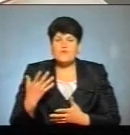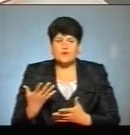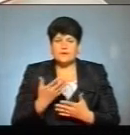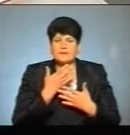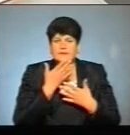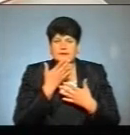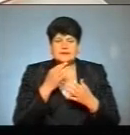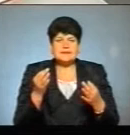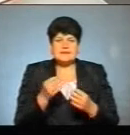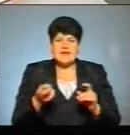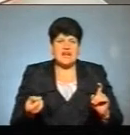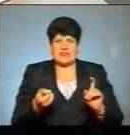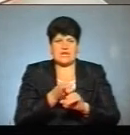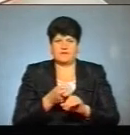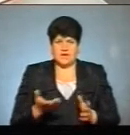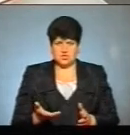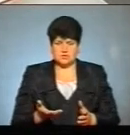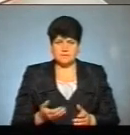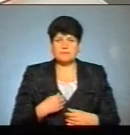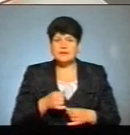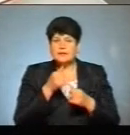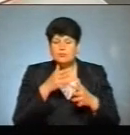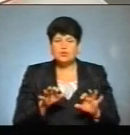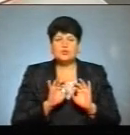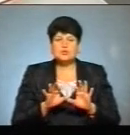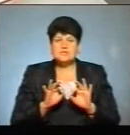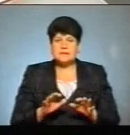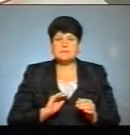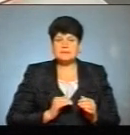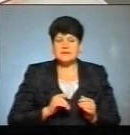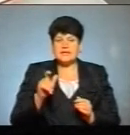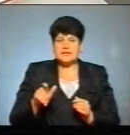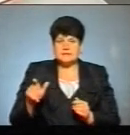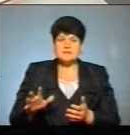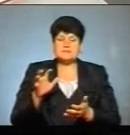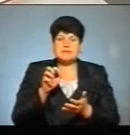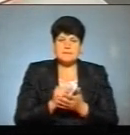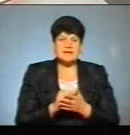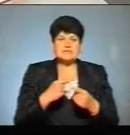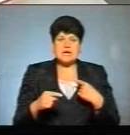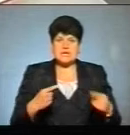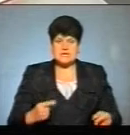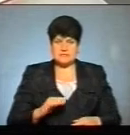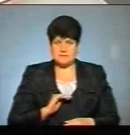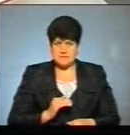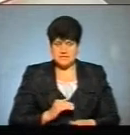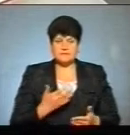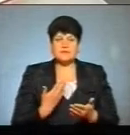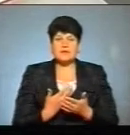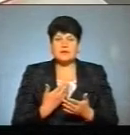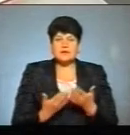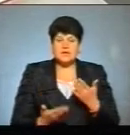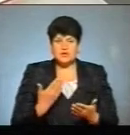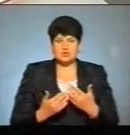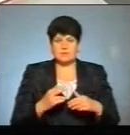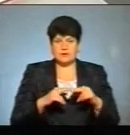немає, ніяк не в'яжеться. Ми не можемо розказувати про підприємців, тому що підприємці, вони займаються різним бізнесом. Якщо будівельна сфера,